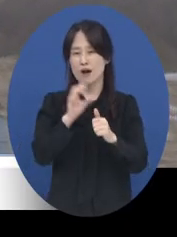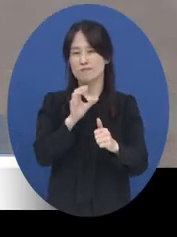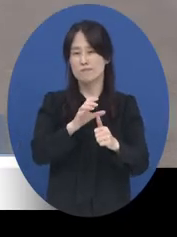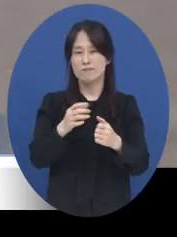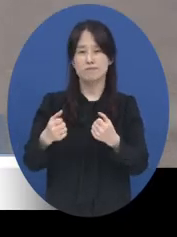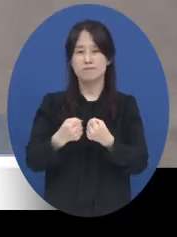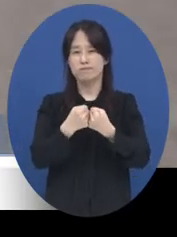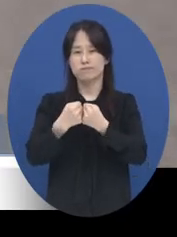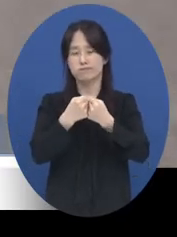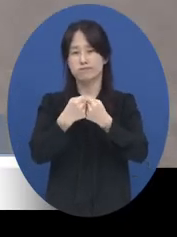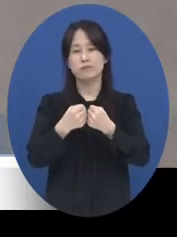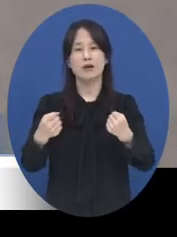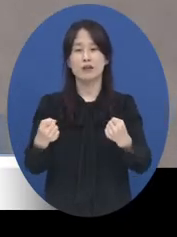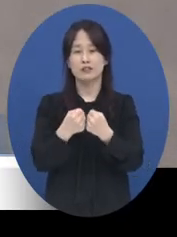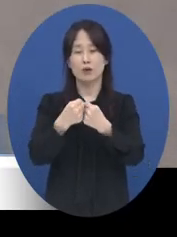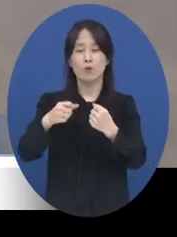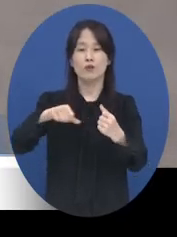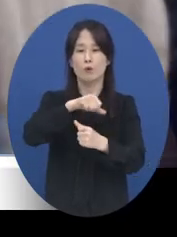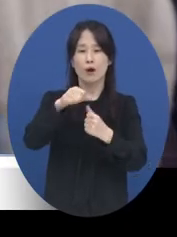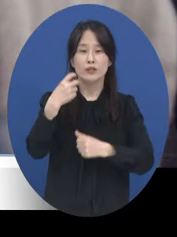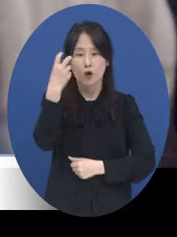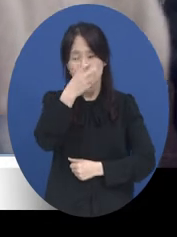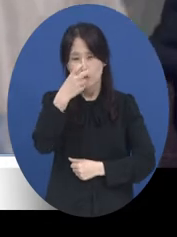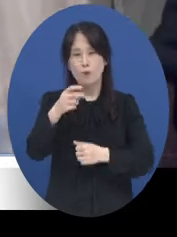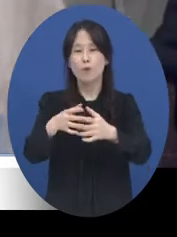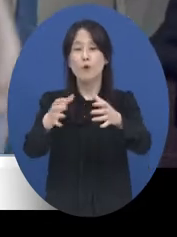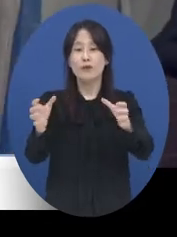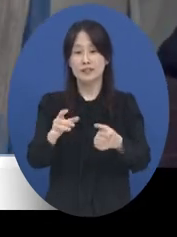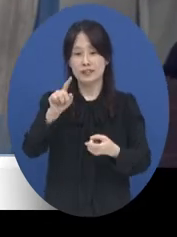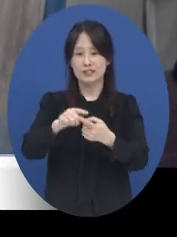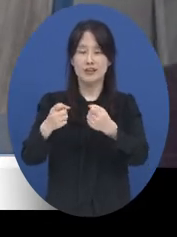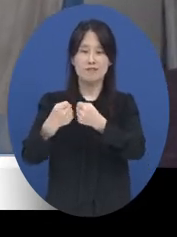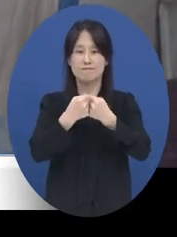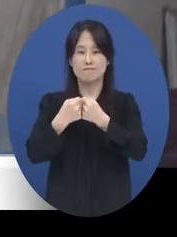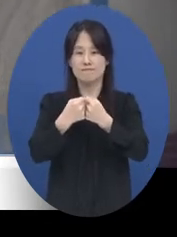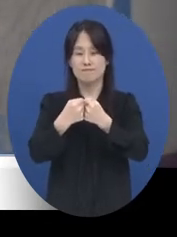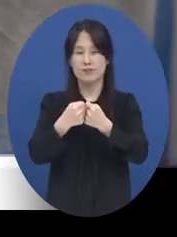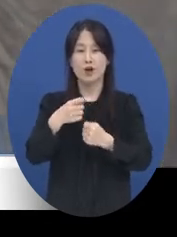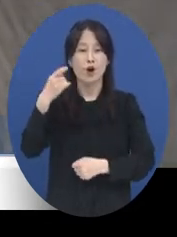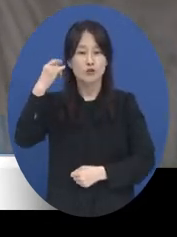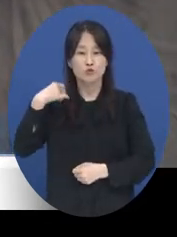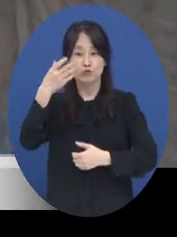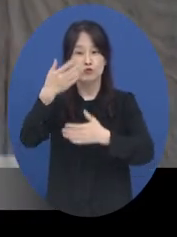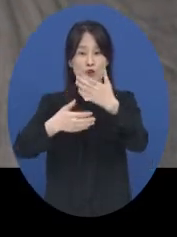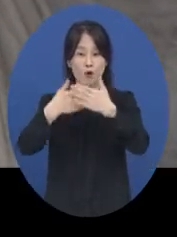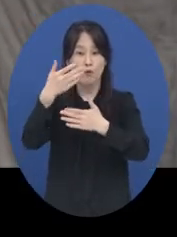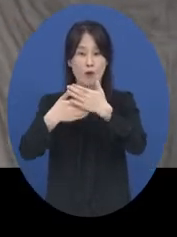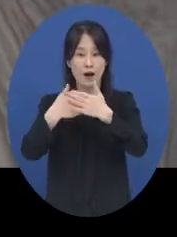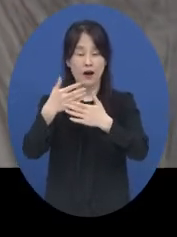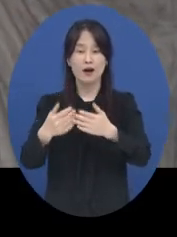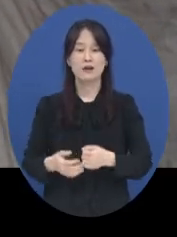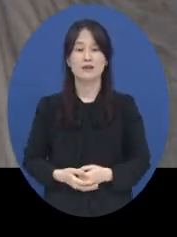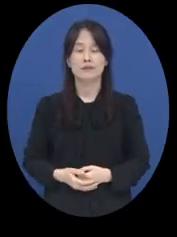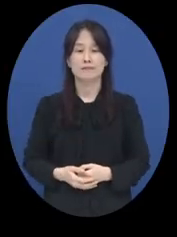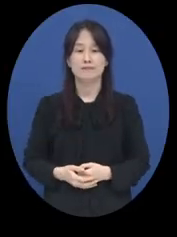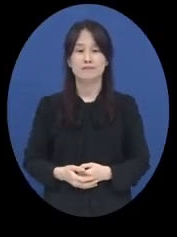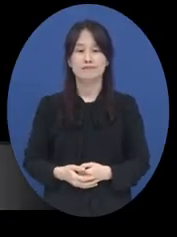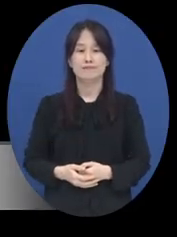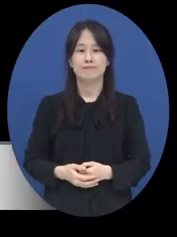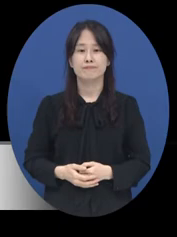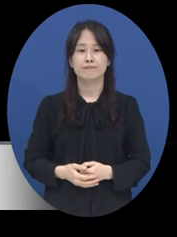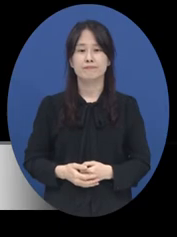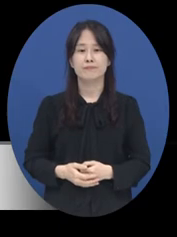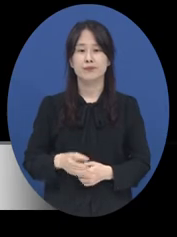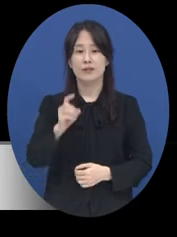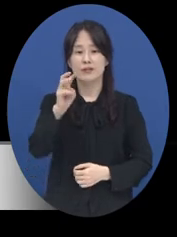압력과 저항에 맞서 환경 정책을 시행하려는 중국 지역 환경 보호국의 고군분투를 다룬 다큐.